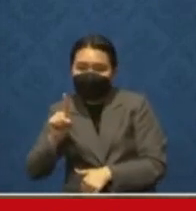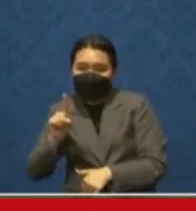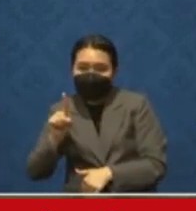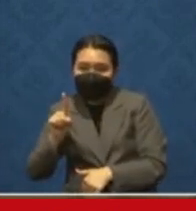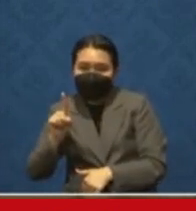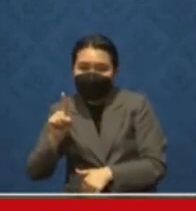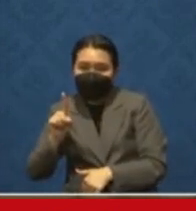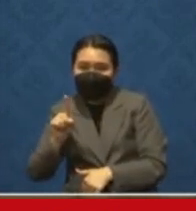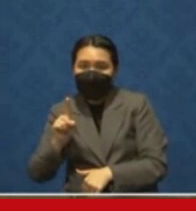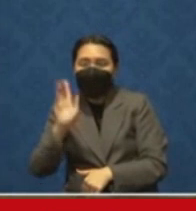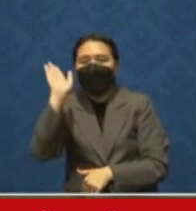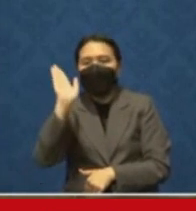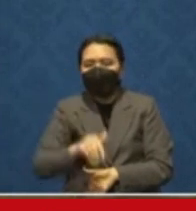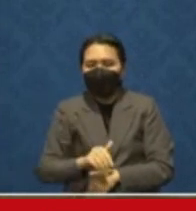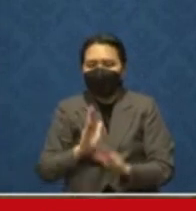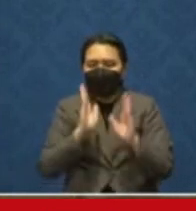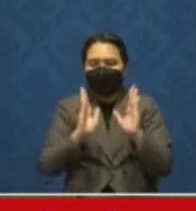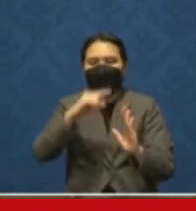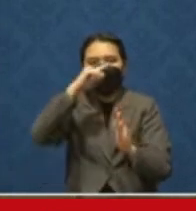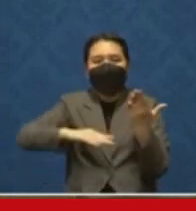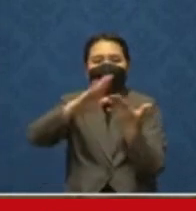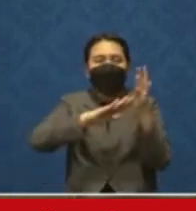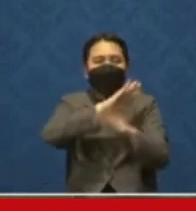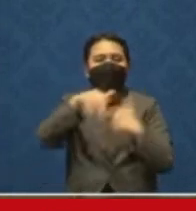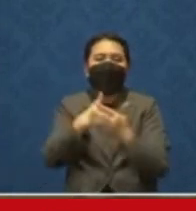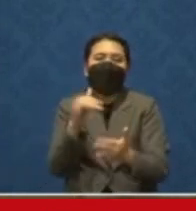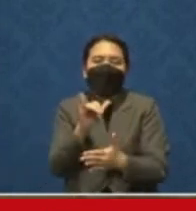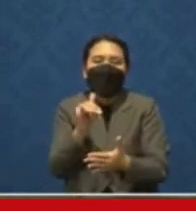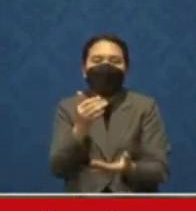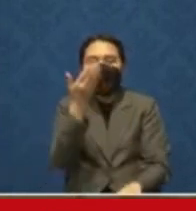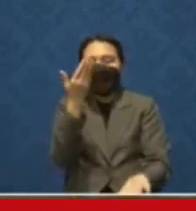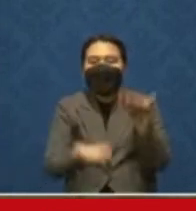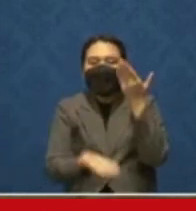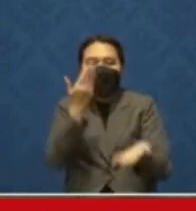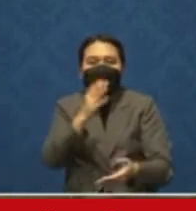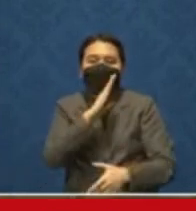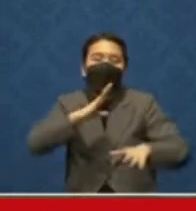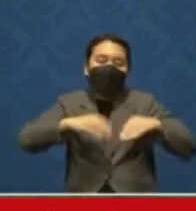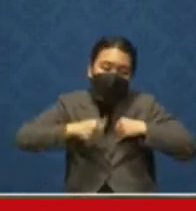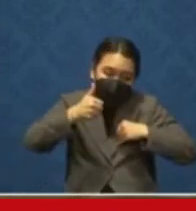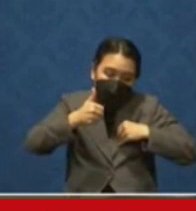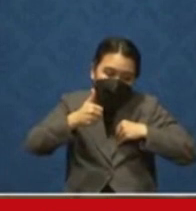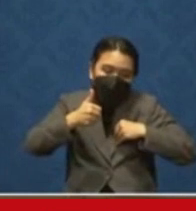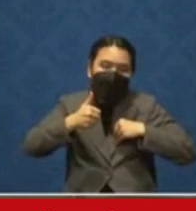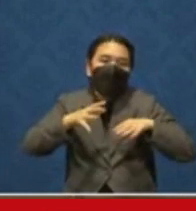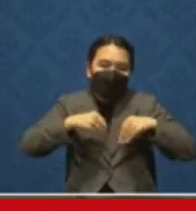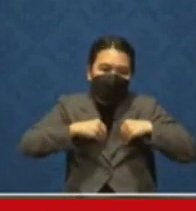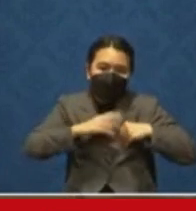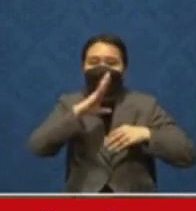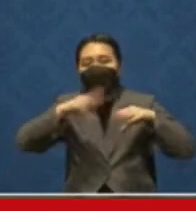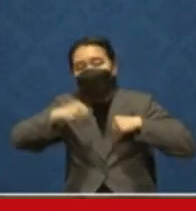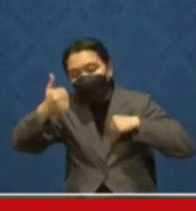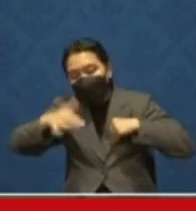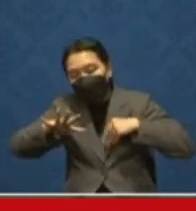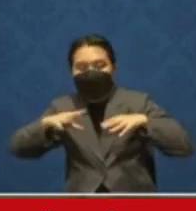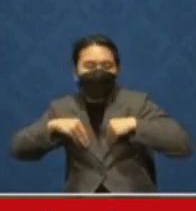ของประชาชนก็นี่ไงฮะที่ 99ตอน 1โอ้โห